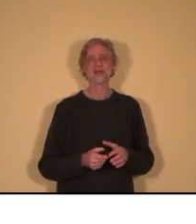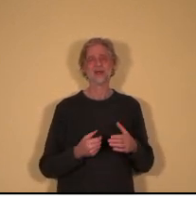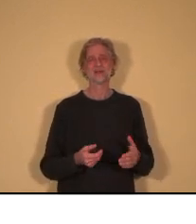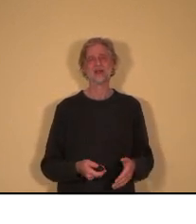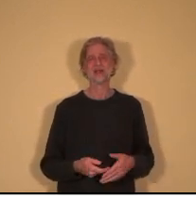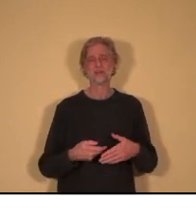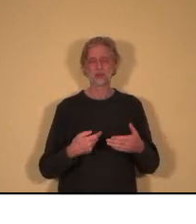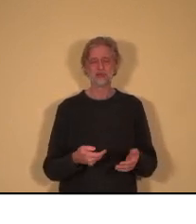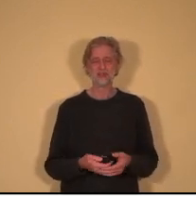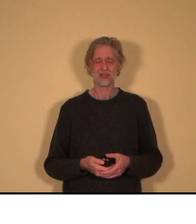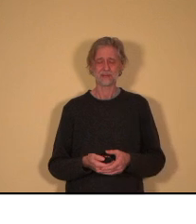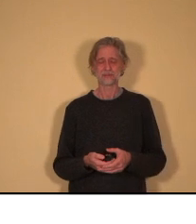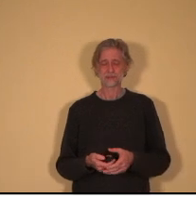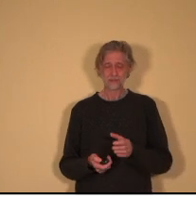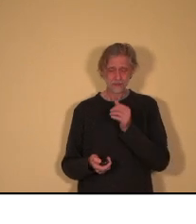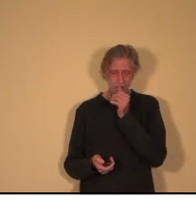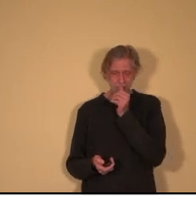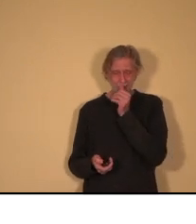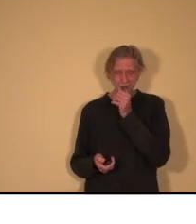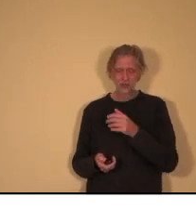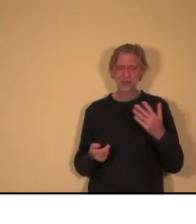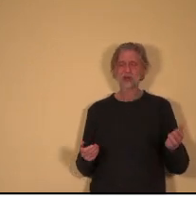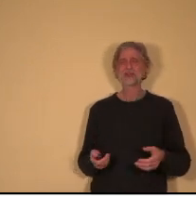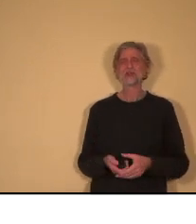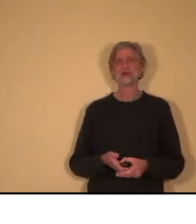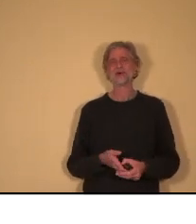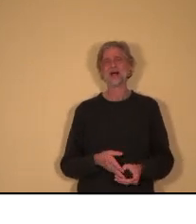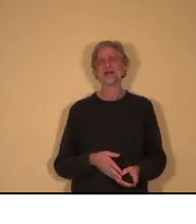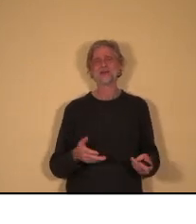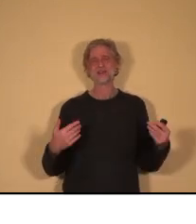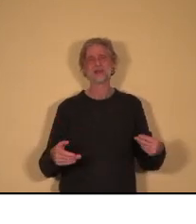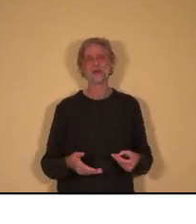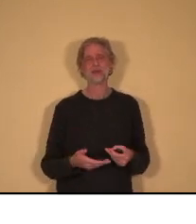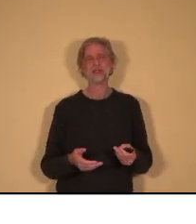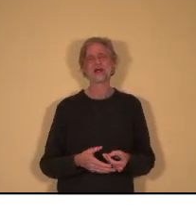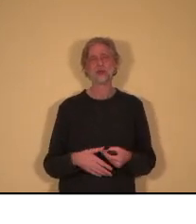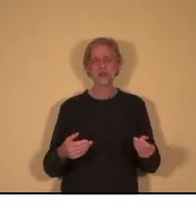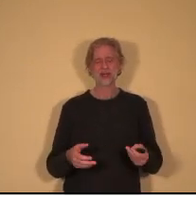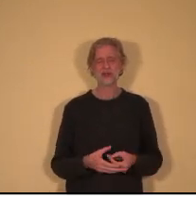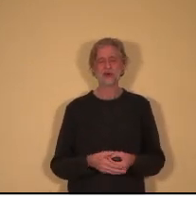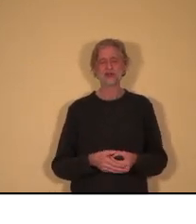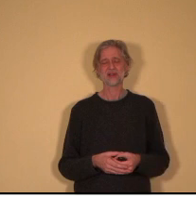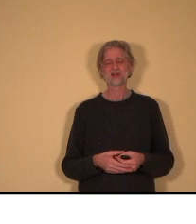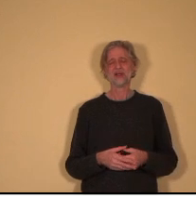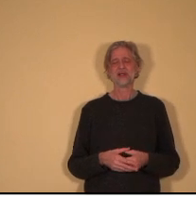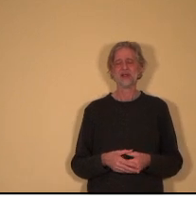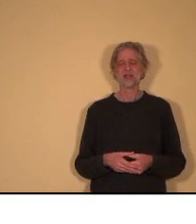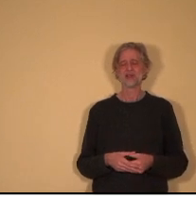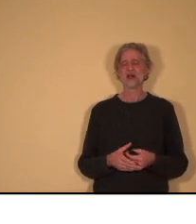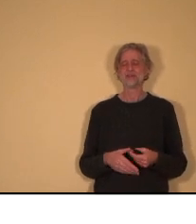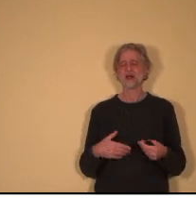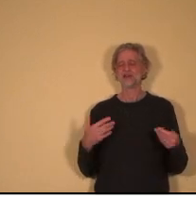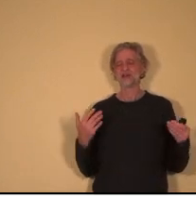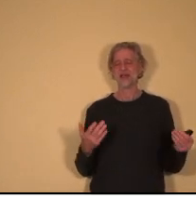dann tatsächlich begünstigen. So, und jetzt kommen wir zu dem Verfahren, was auf der Pyramide ganz unten eingeordnet ist, nämlich